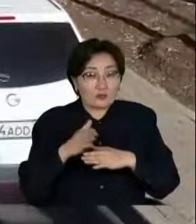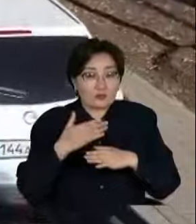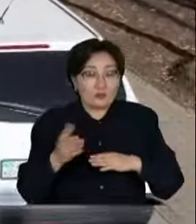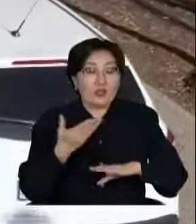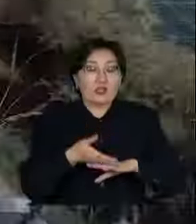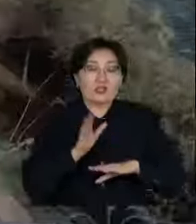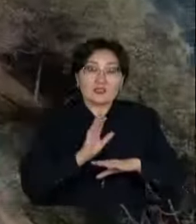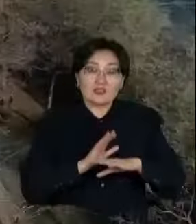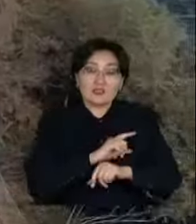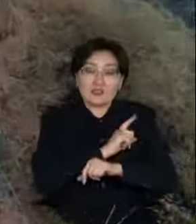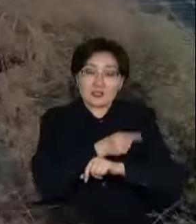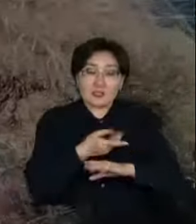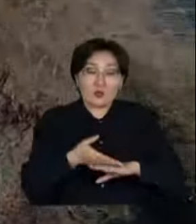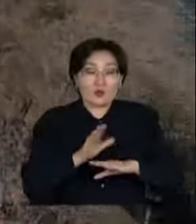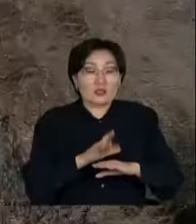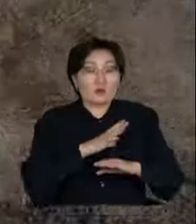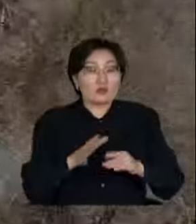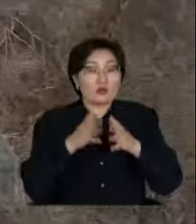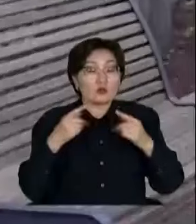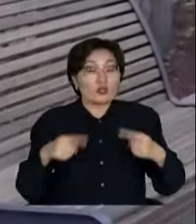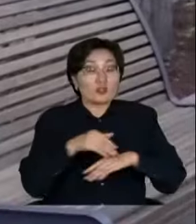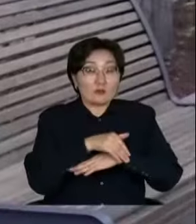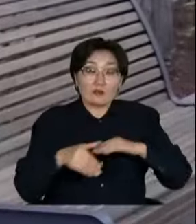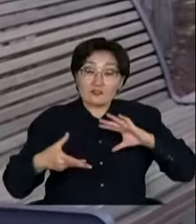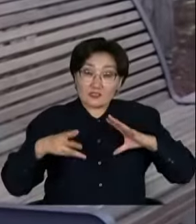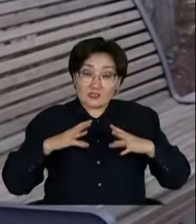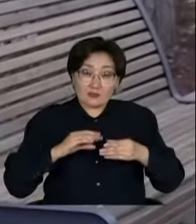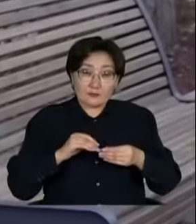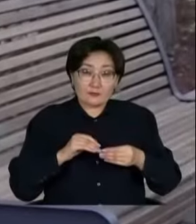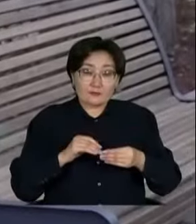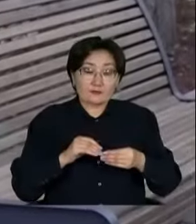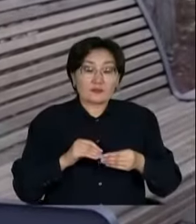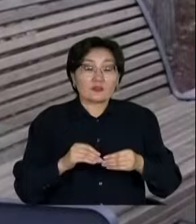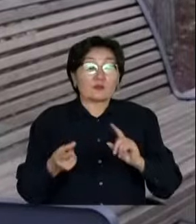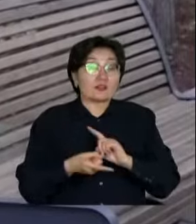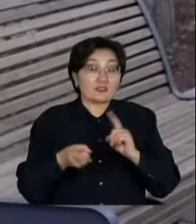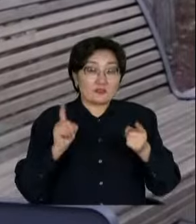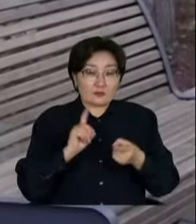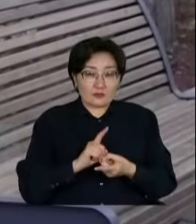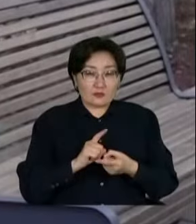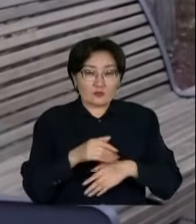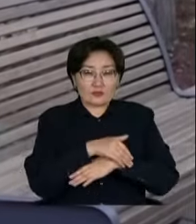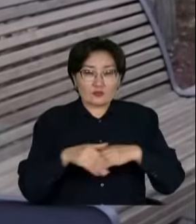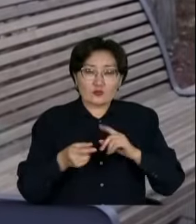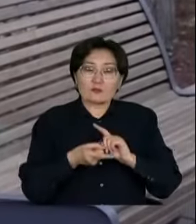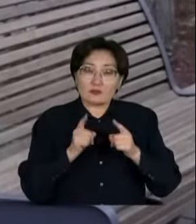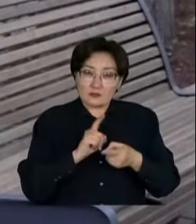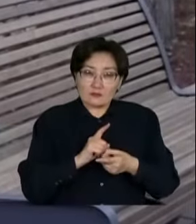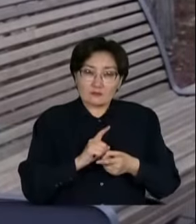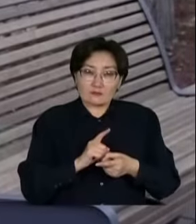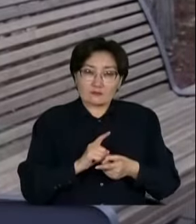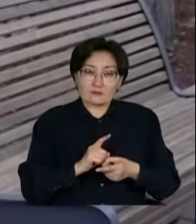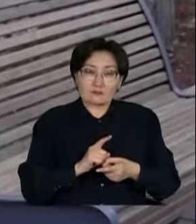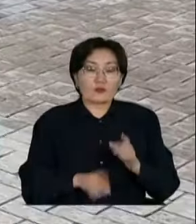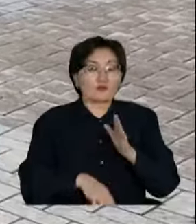нагрузка была на другие улицы. И в целом она преобразилась. Улица преобразилась довольно